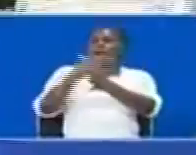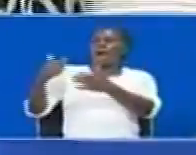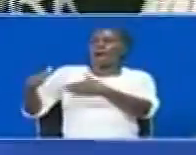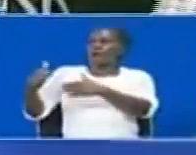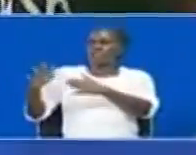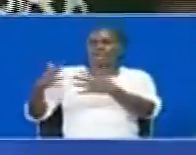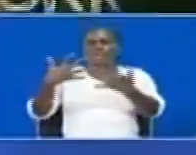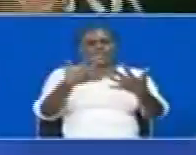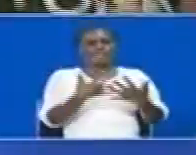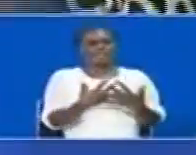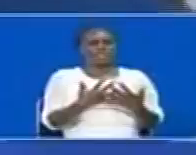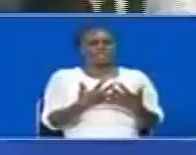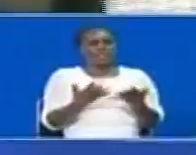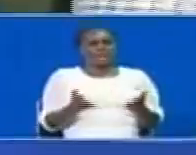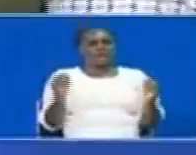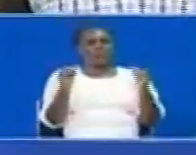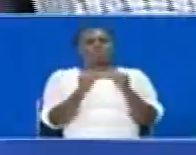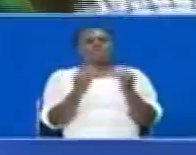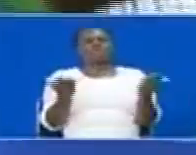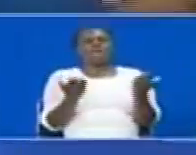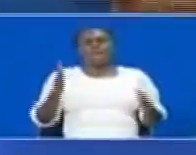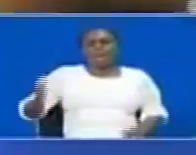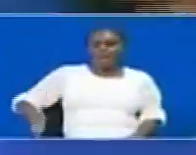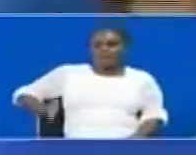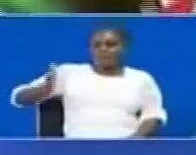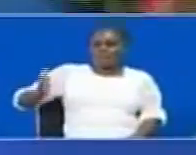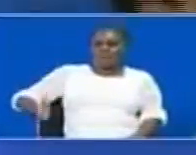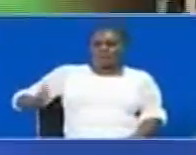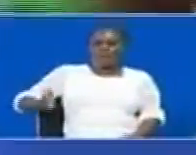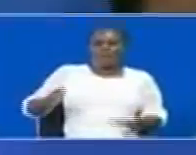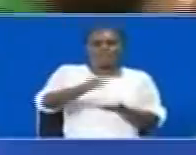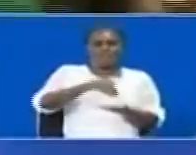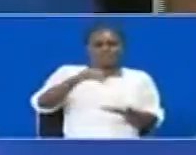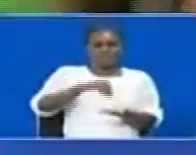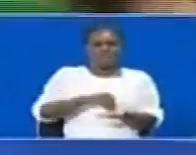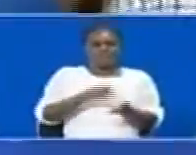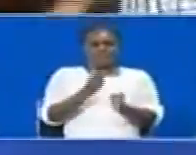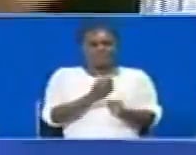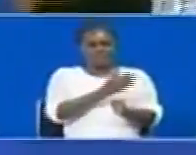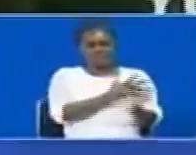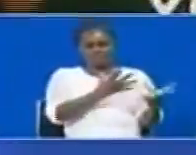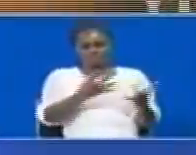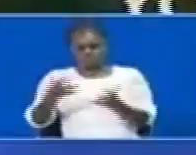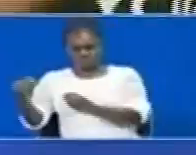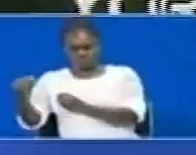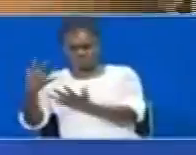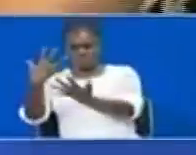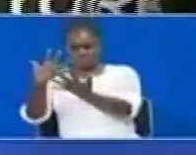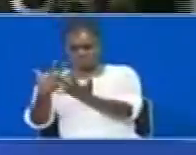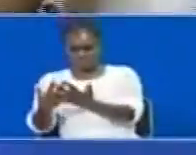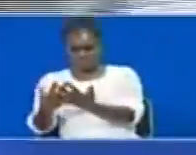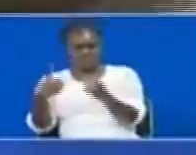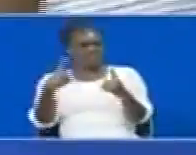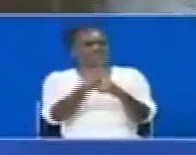baadhi ya magereza, na hivi sasa wamekutana katika eneo hilo la Railways Club kabla ya kuandamana kwenda katika